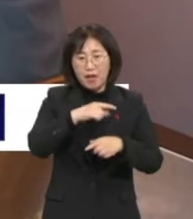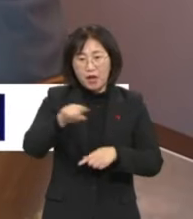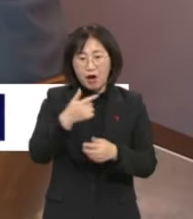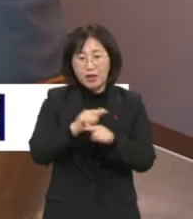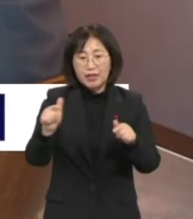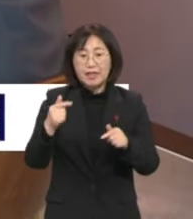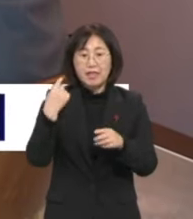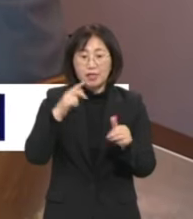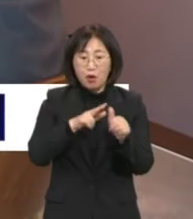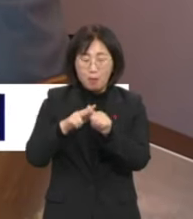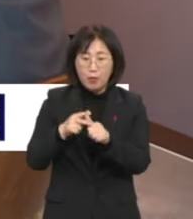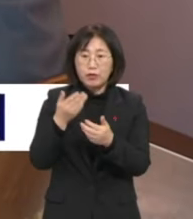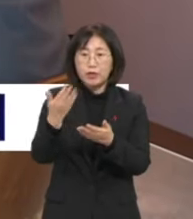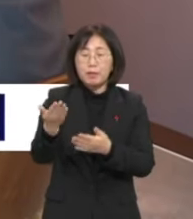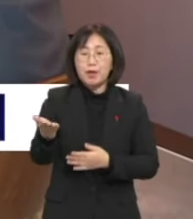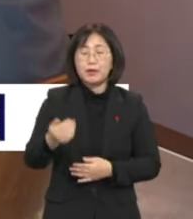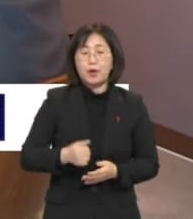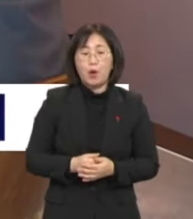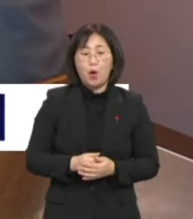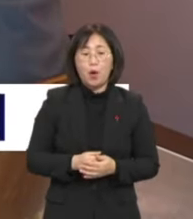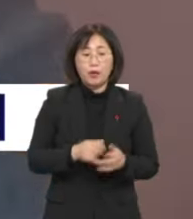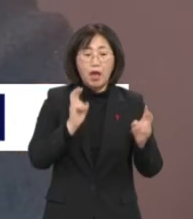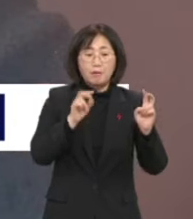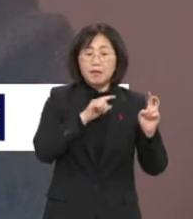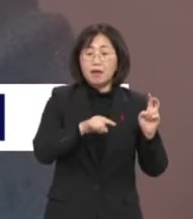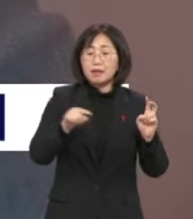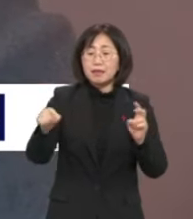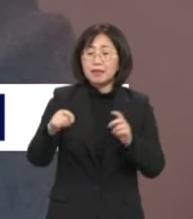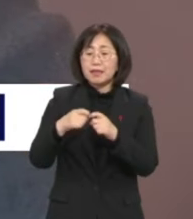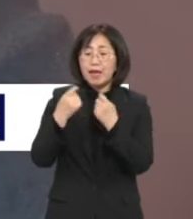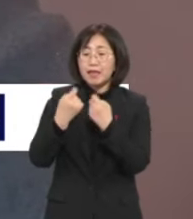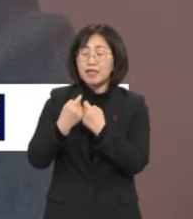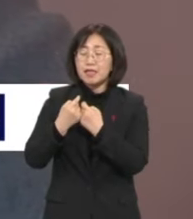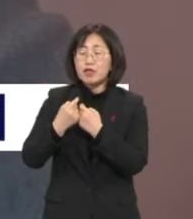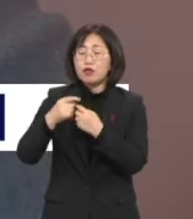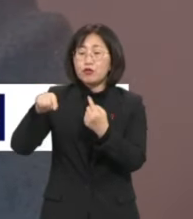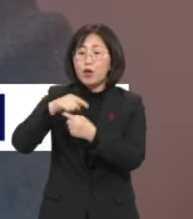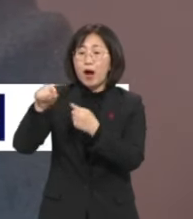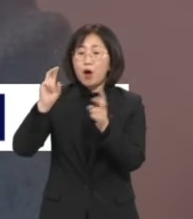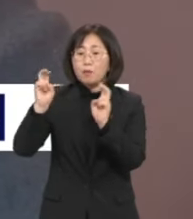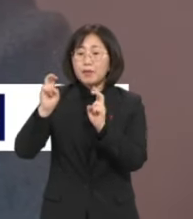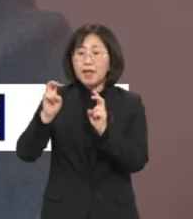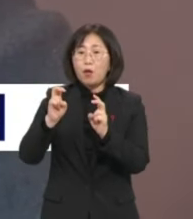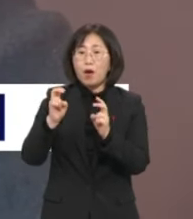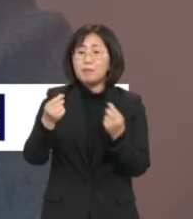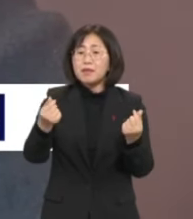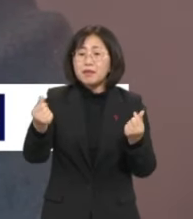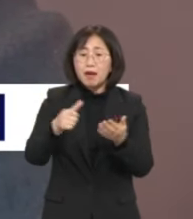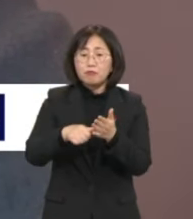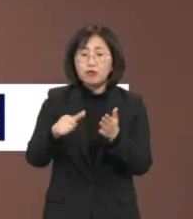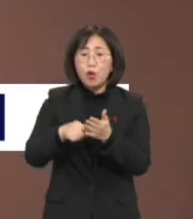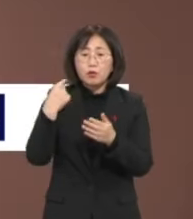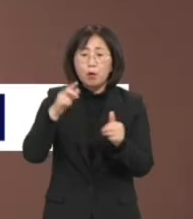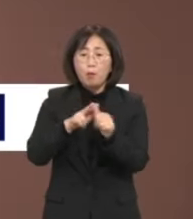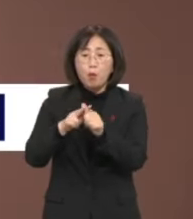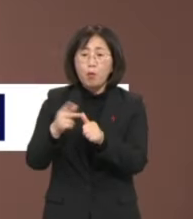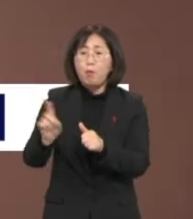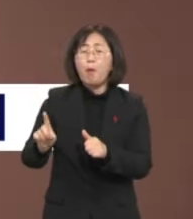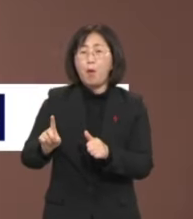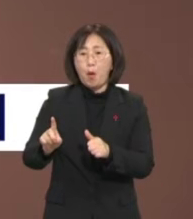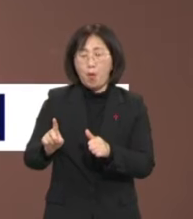의원이 대표로 있는 회사에 납품 품목과 겹치는 민감 정보를 내준다며 반발했고 국민권익위원회에 조사를